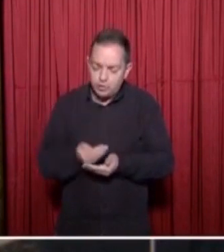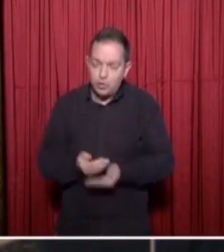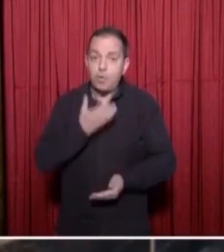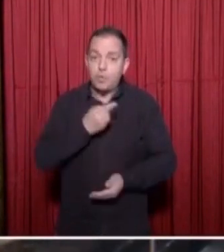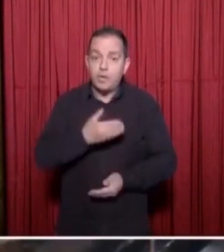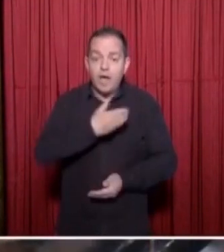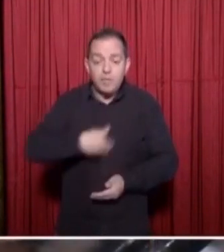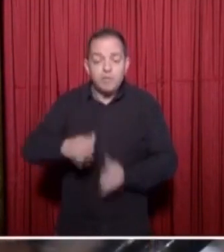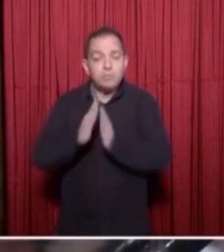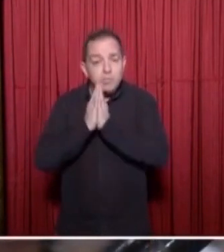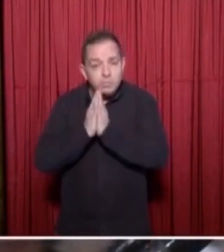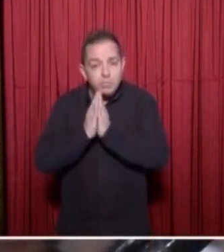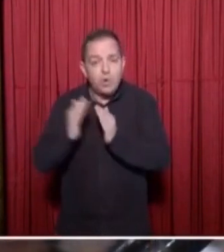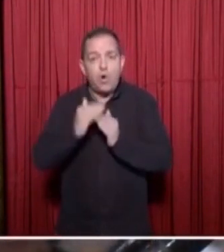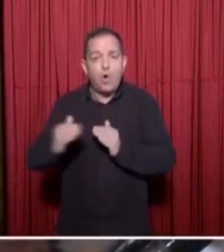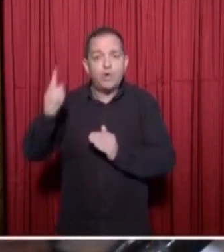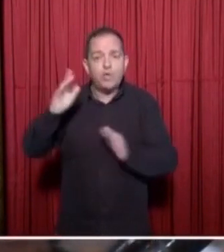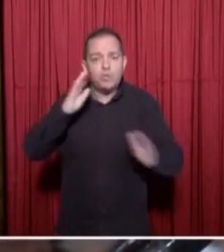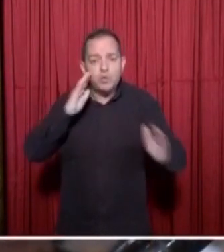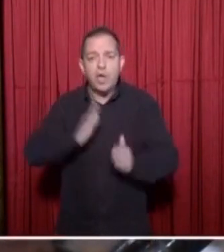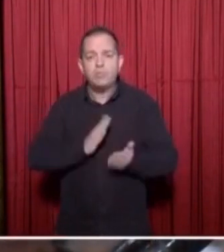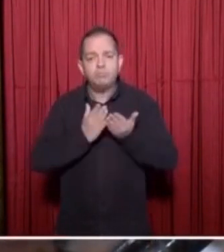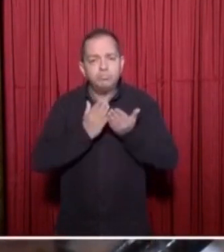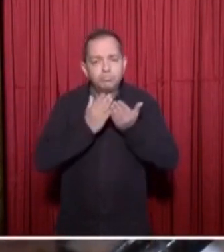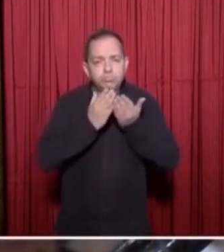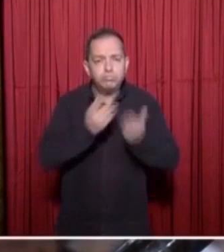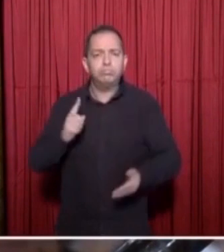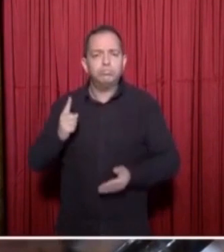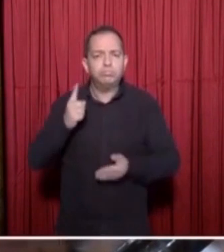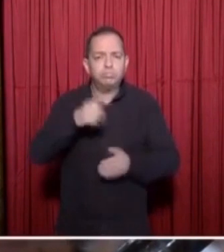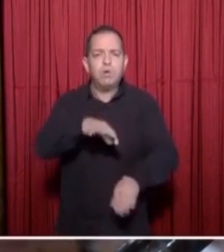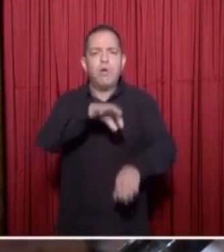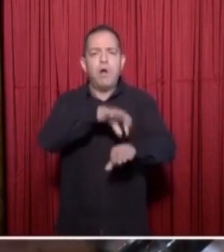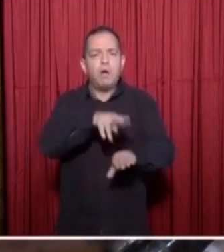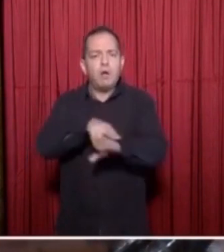ελέησον. Υπέρ πλεόντων, οδηπορούντων, νοσούντων,